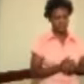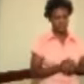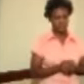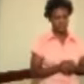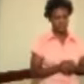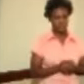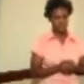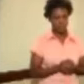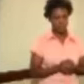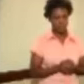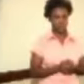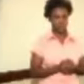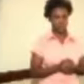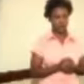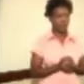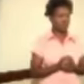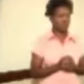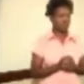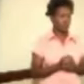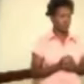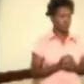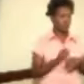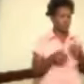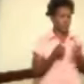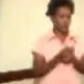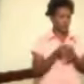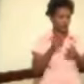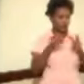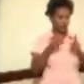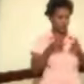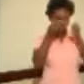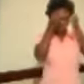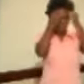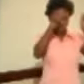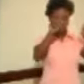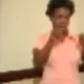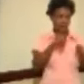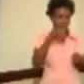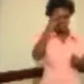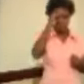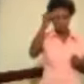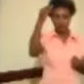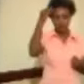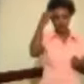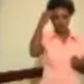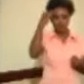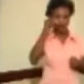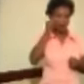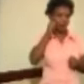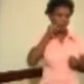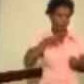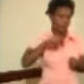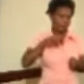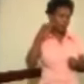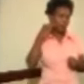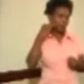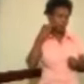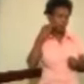convivialité, parce que là nous allons faire appel à Fair Play et Candidayo. Donc, et Monsieur Martelly et Madame Maniga,